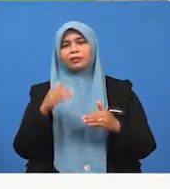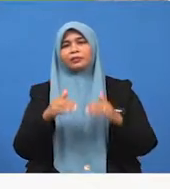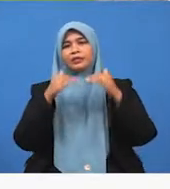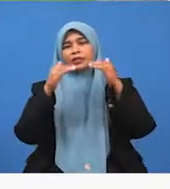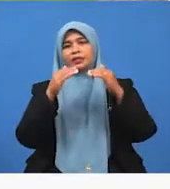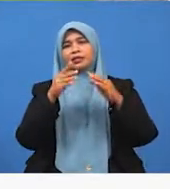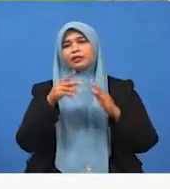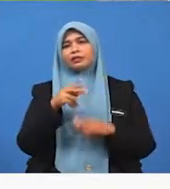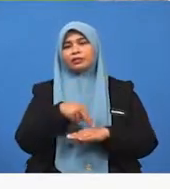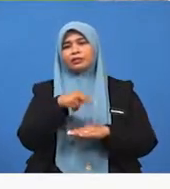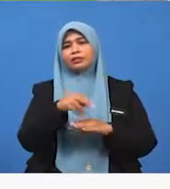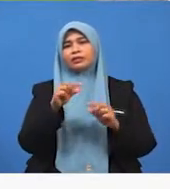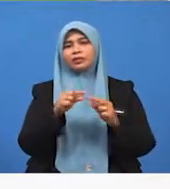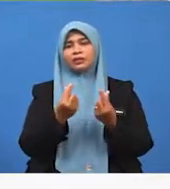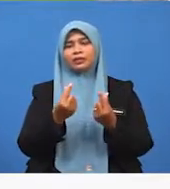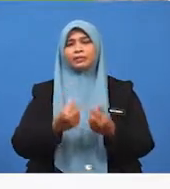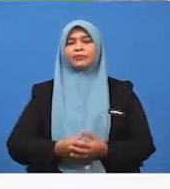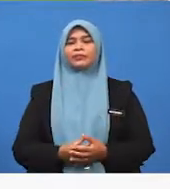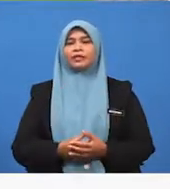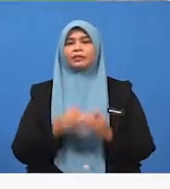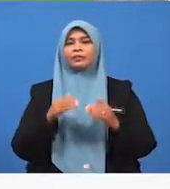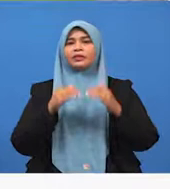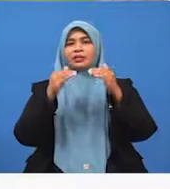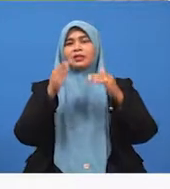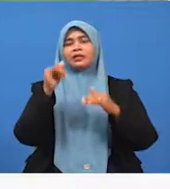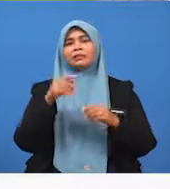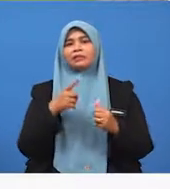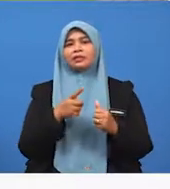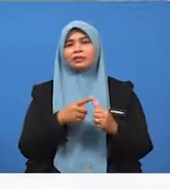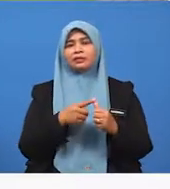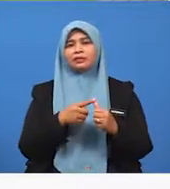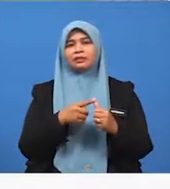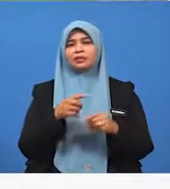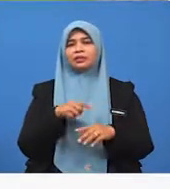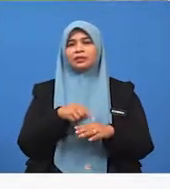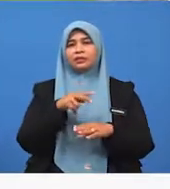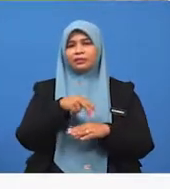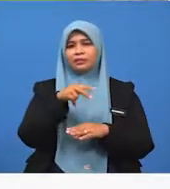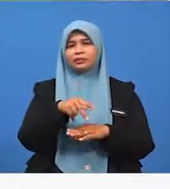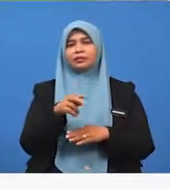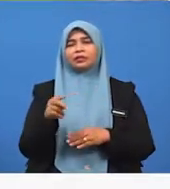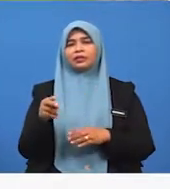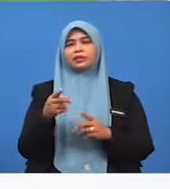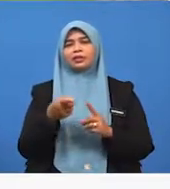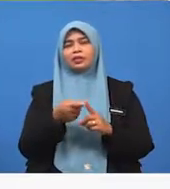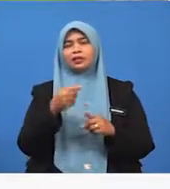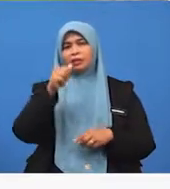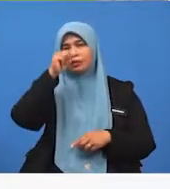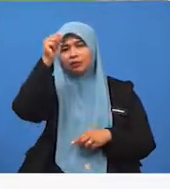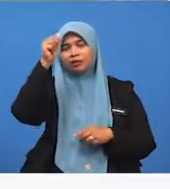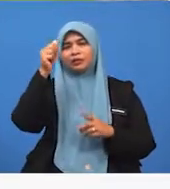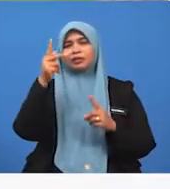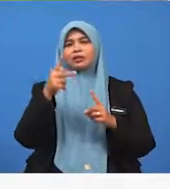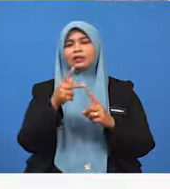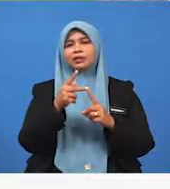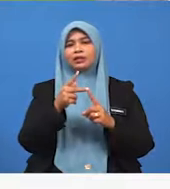Taala ke Lauh Mahfuz sekaligus pada waktu yang hanya diketahui oleh Allah Subhanahu